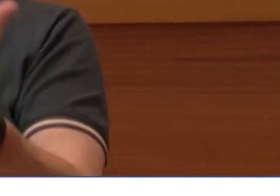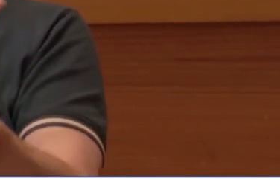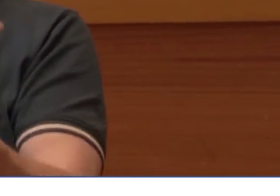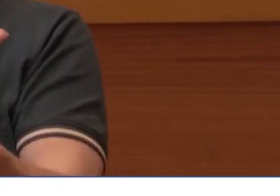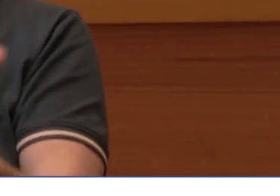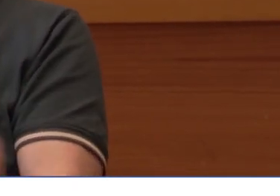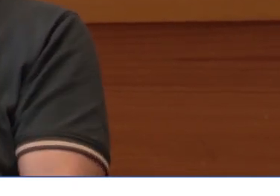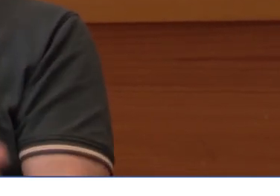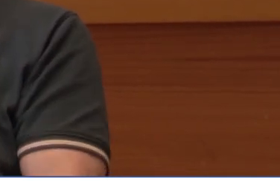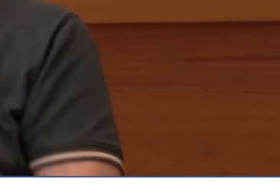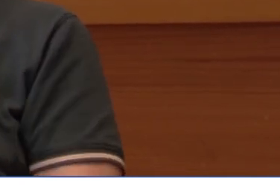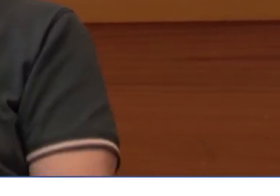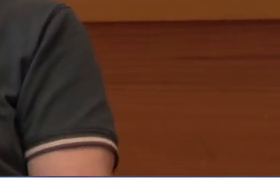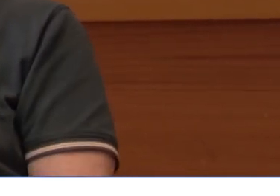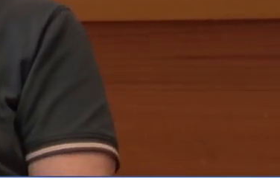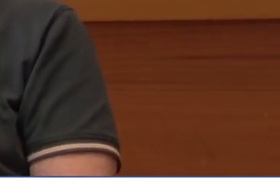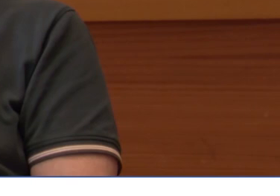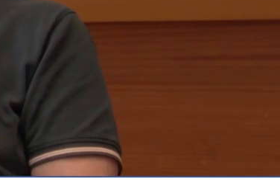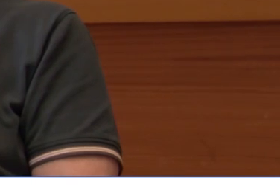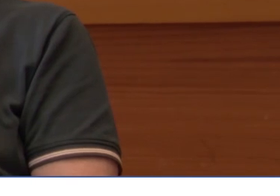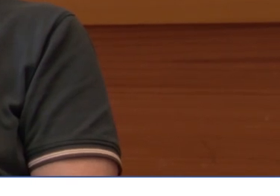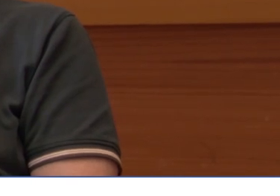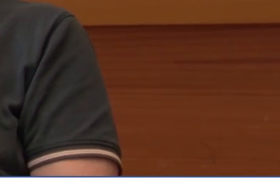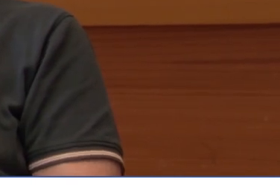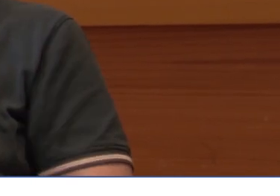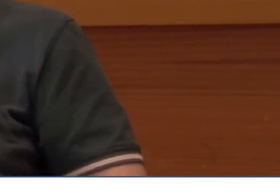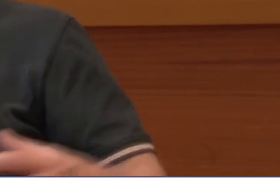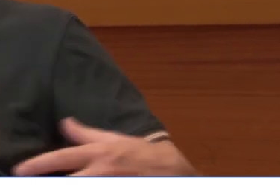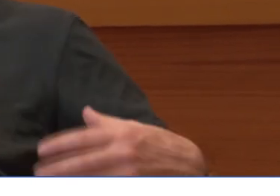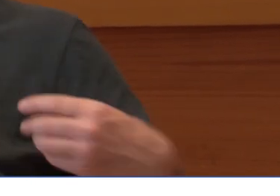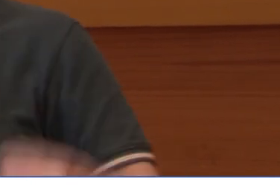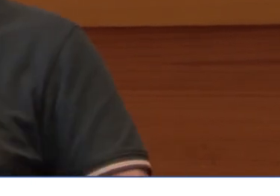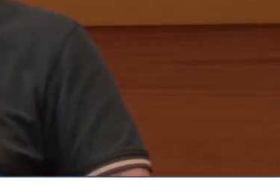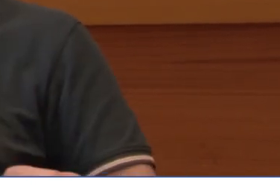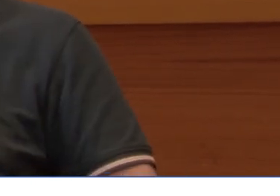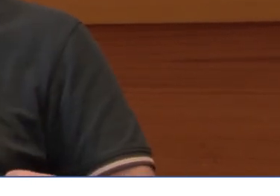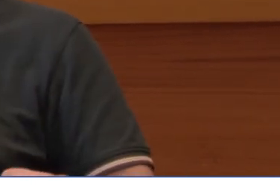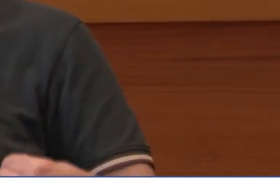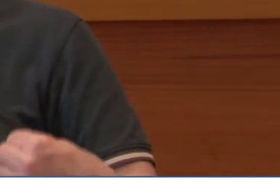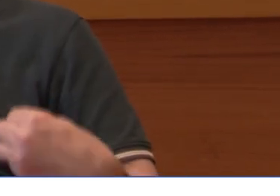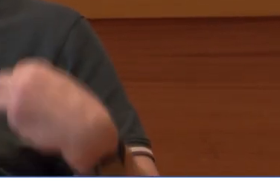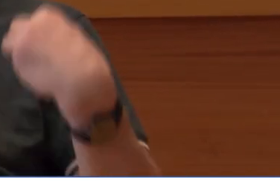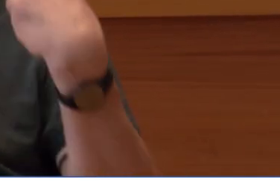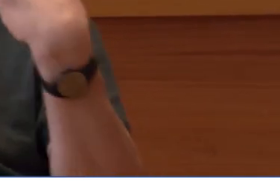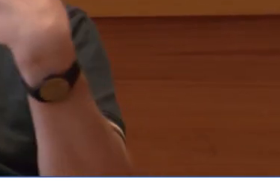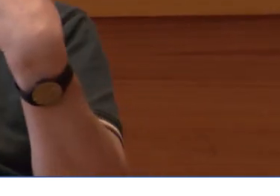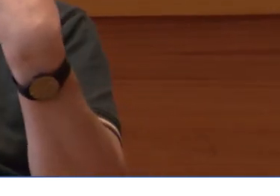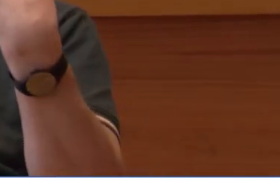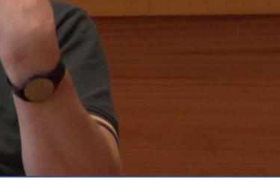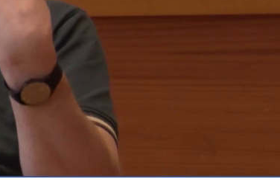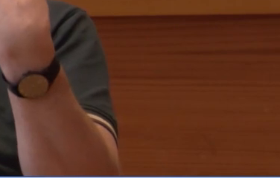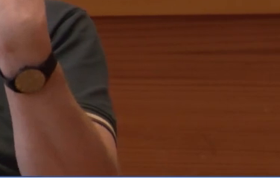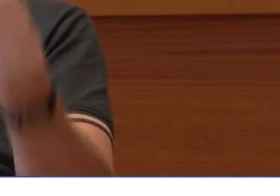auch das geeignete Instrument einzusetzen und wenn es eben faktisch Hilfe zu Erziehung heißt ja dass